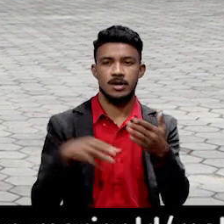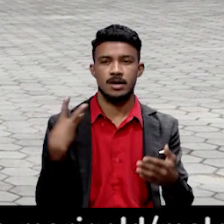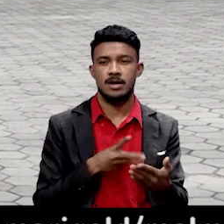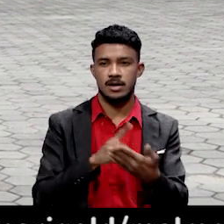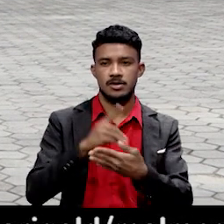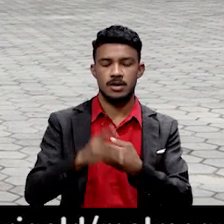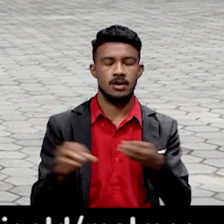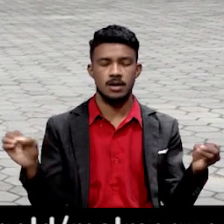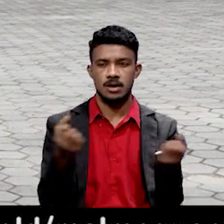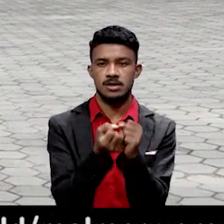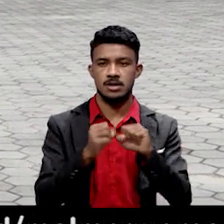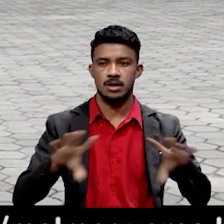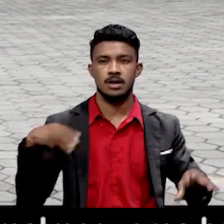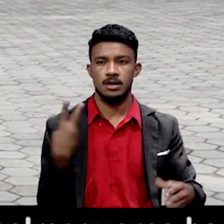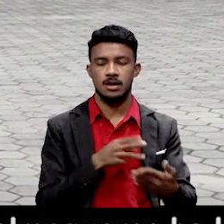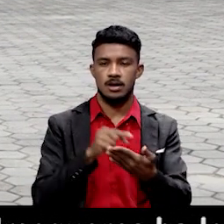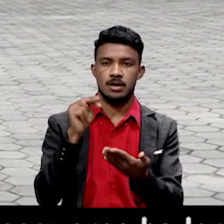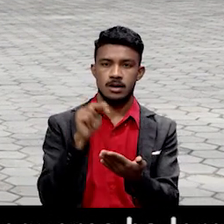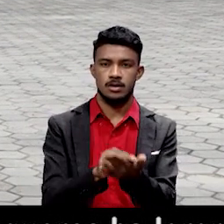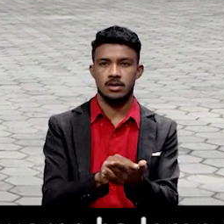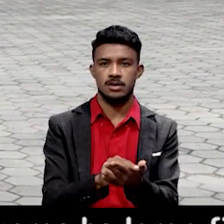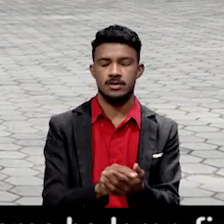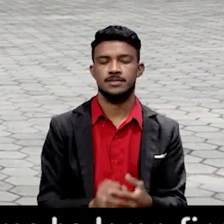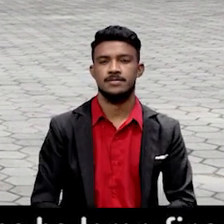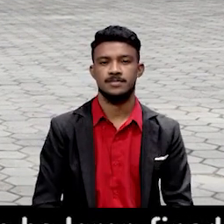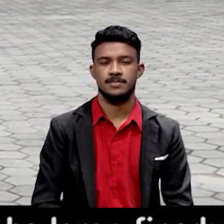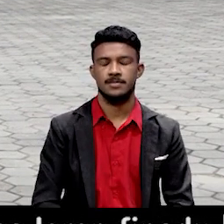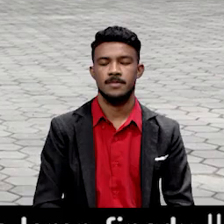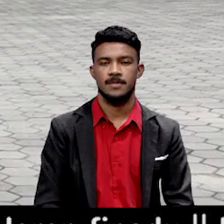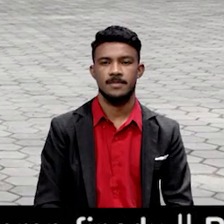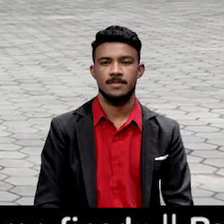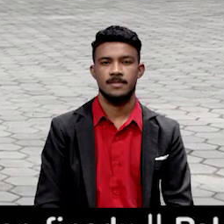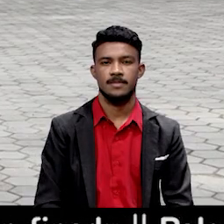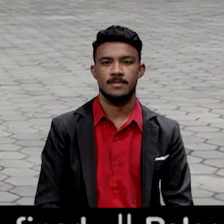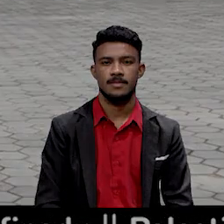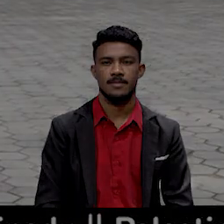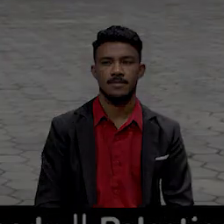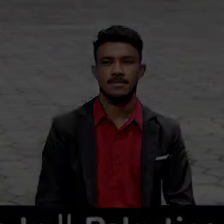estraga ita ni natureza. Equipa cobertura, GEMEN.